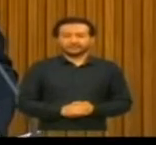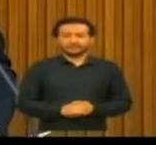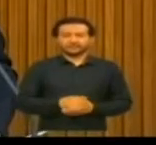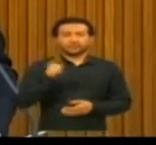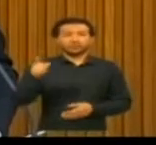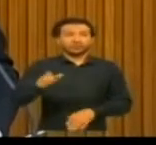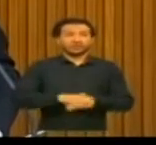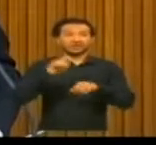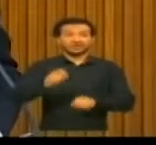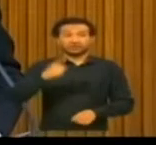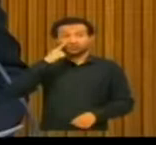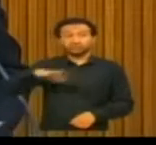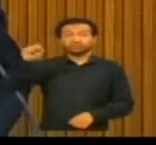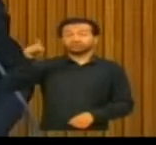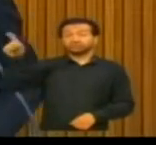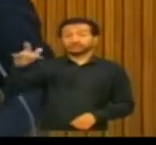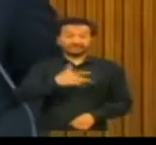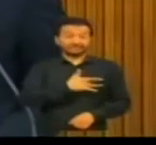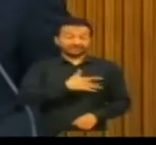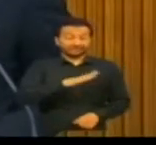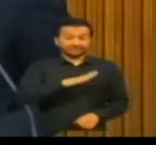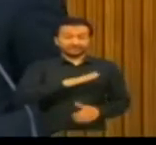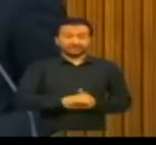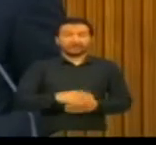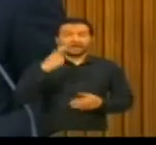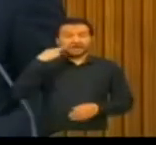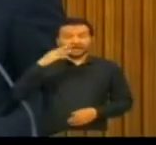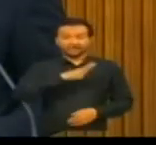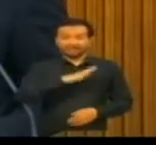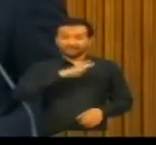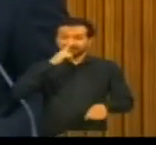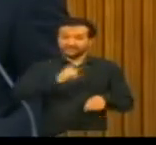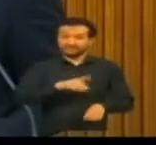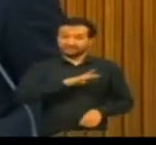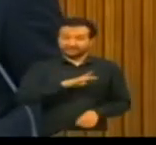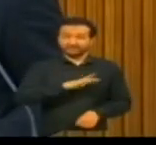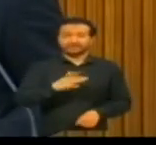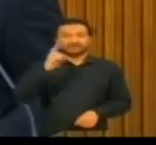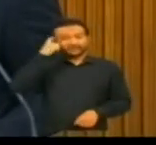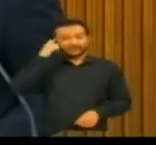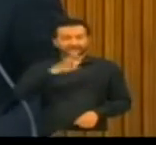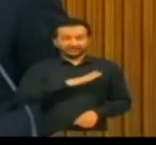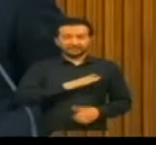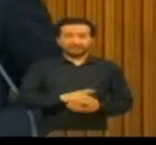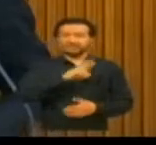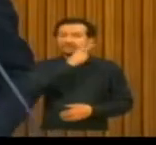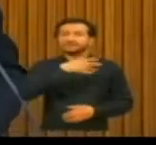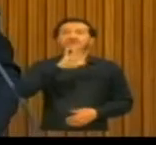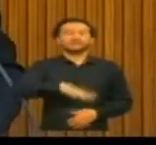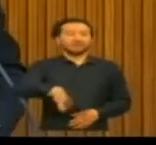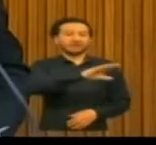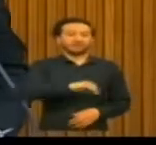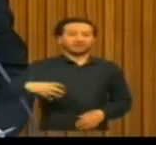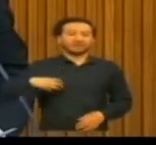Bunu yapan iktidar sahiplerinde vicdan var mı? Ahlak var mı? İnanç var mı? Kimlik var mı? Yazık günah değil mi o